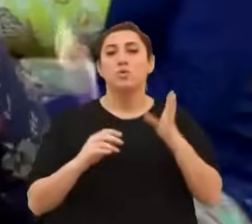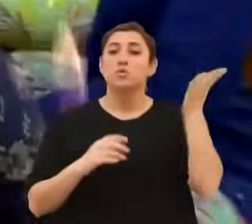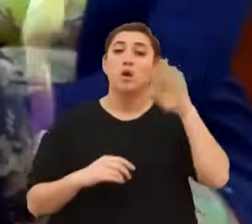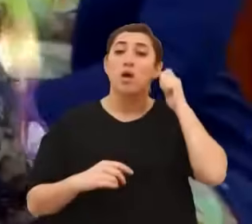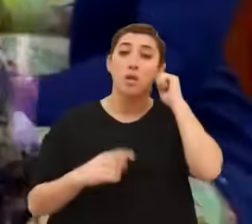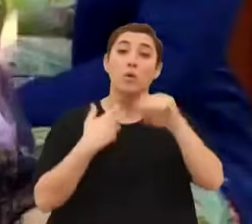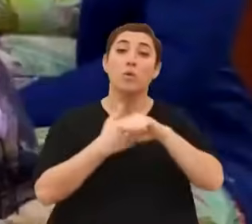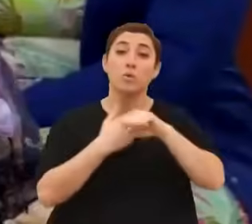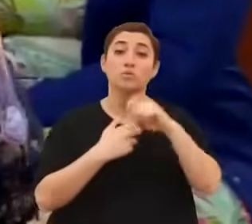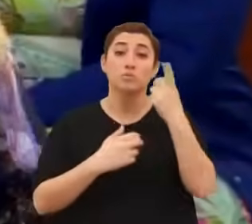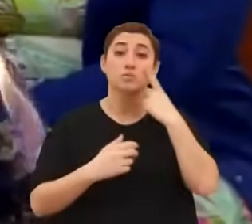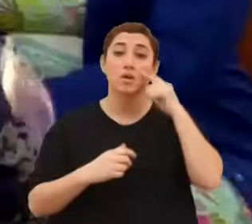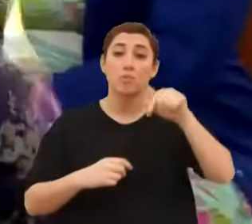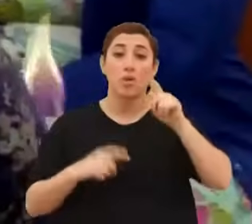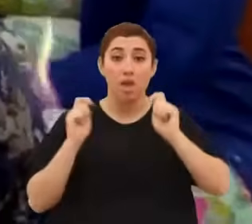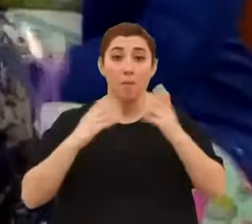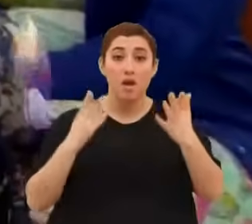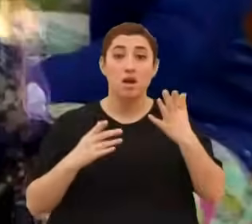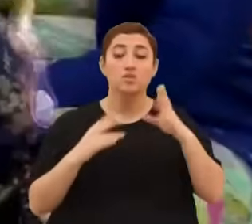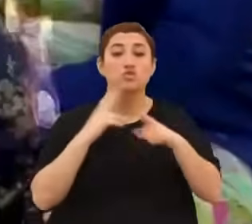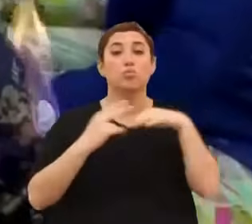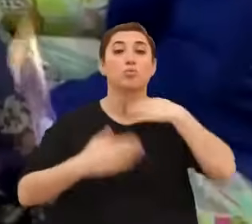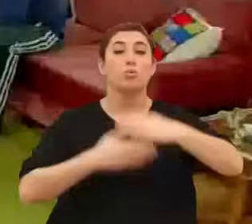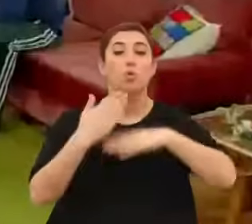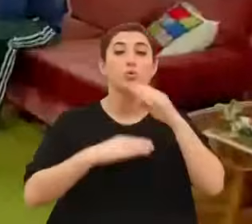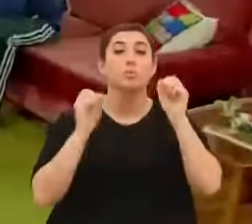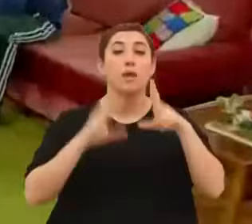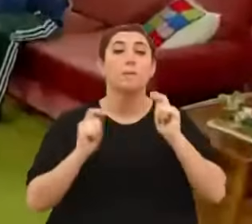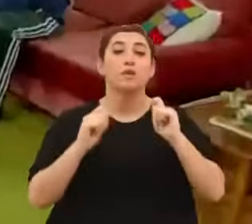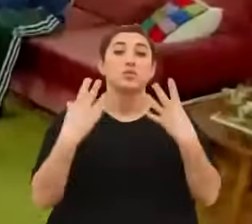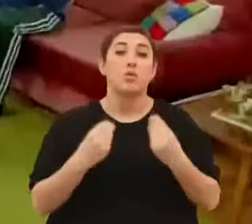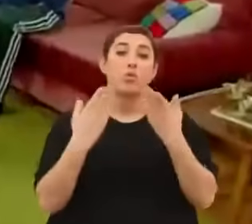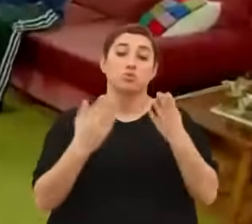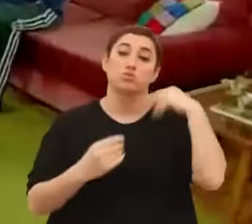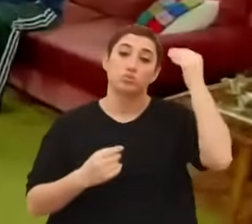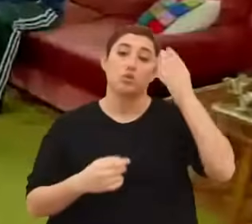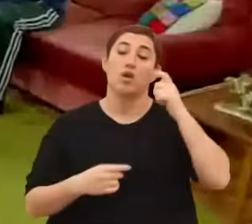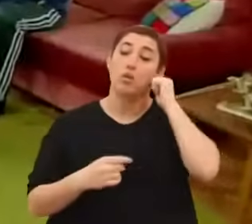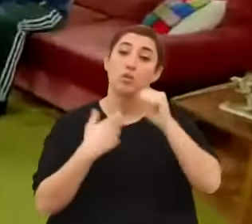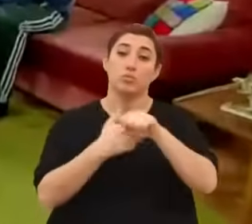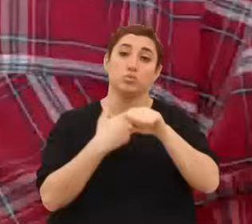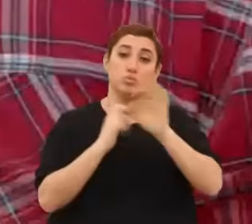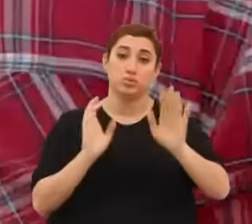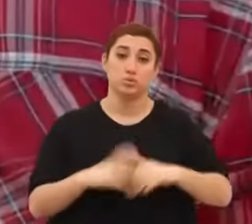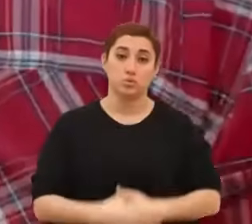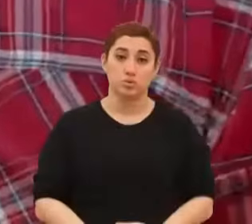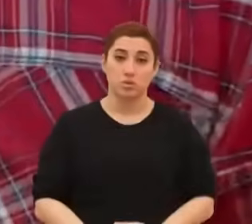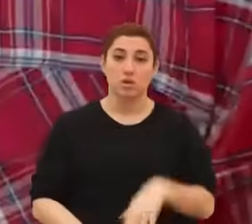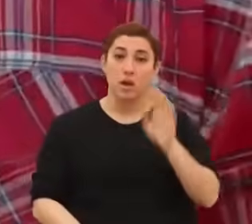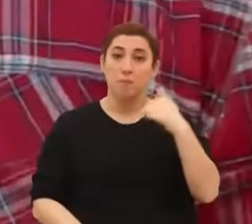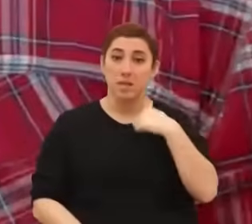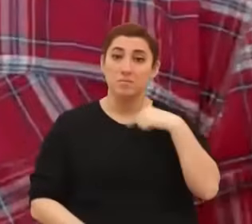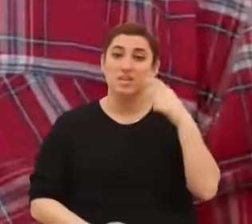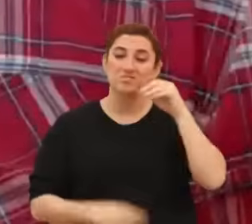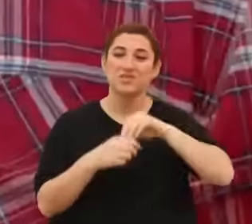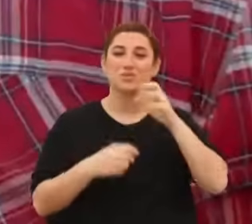sonra Allah korusun bak. Böyle yaparsan çabuk yorulursun, bırakmak zorunda kalırsın muhtarlığı. Allah muhafaza. Ya ben de